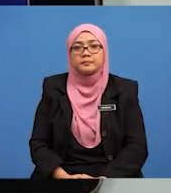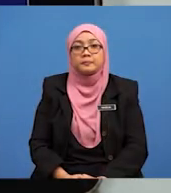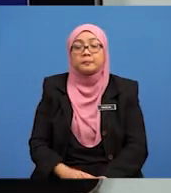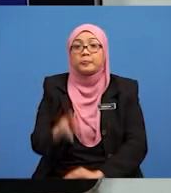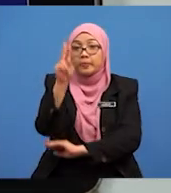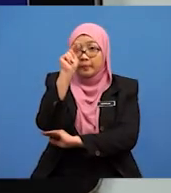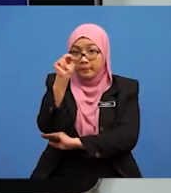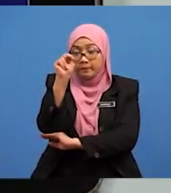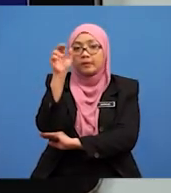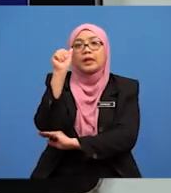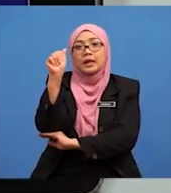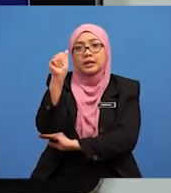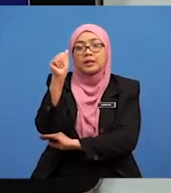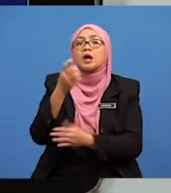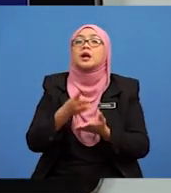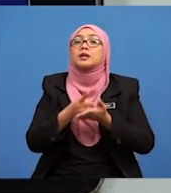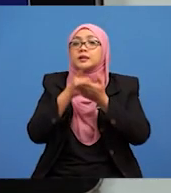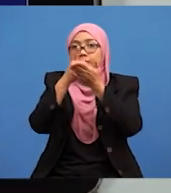Natrium derma